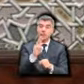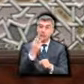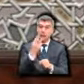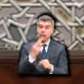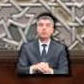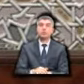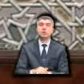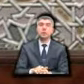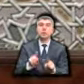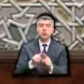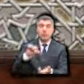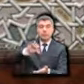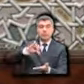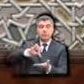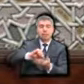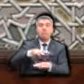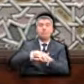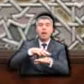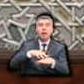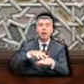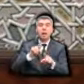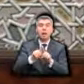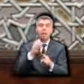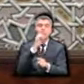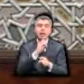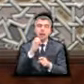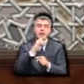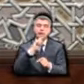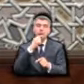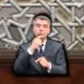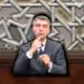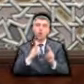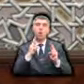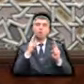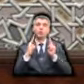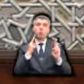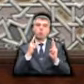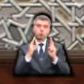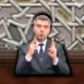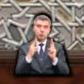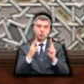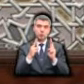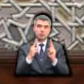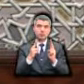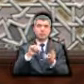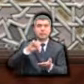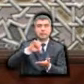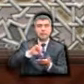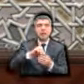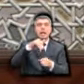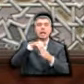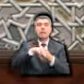استفادة جهاد درعة فيلالت من طريق السيار لسيدات والسادة النواب المحترمين من فريق العدالة